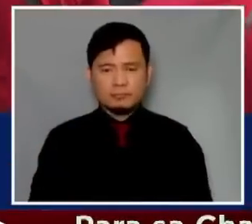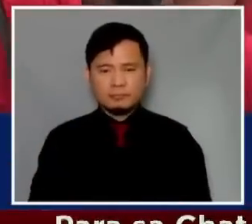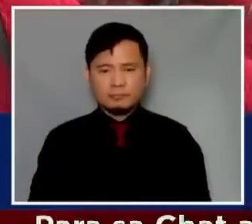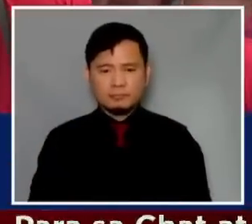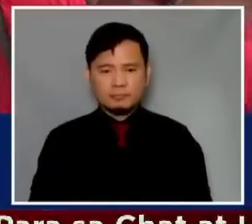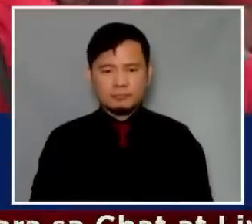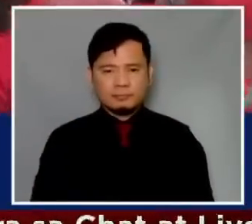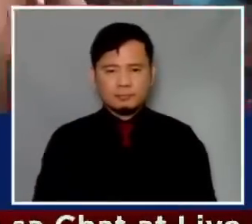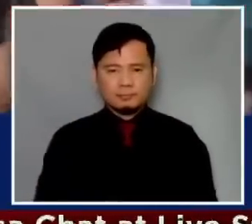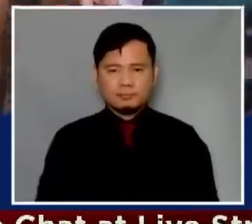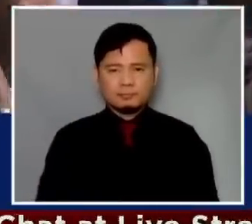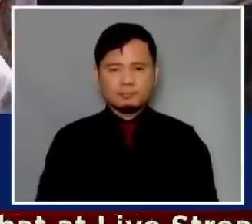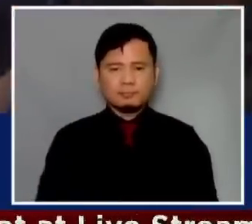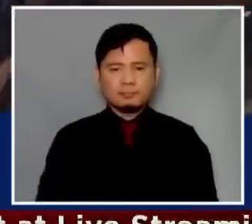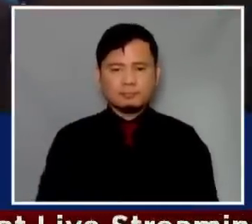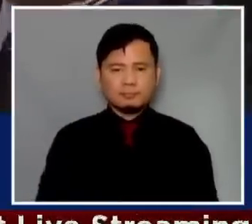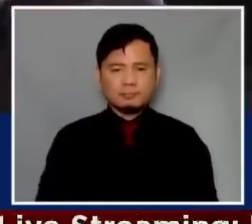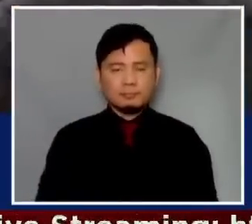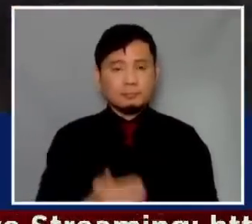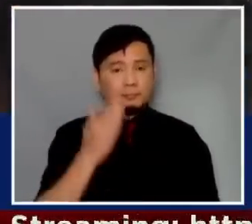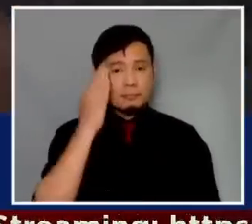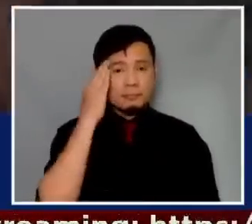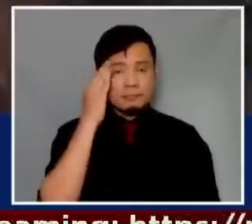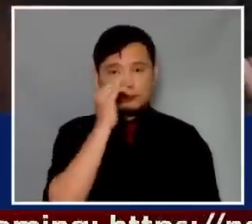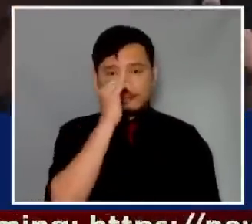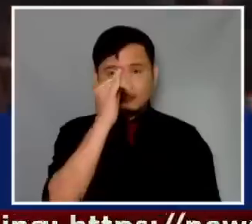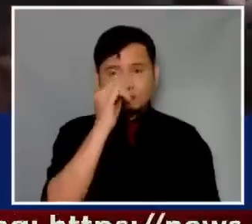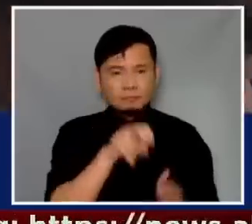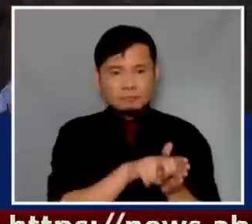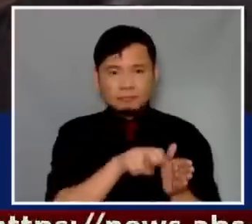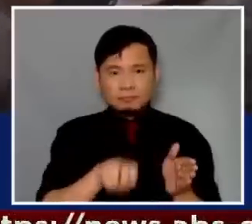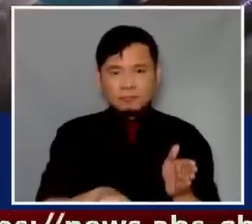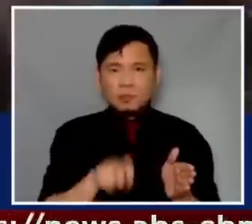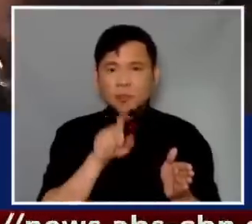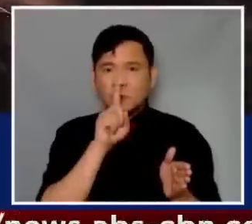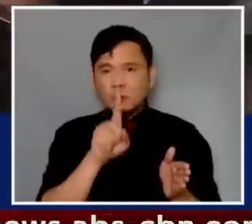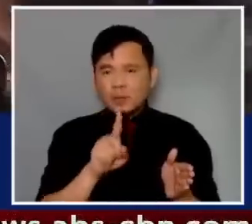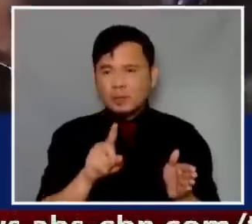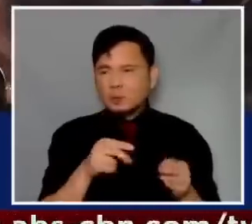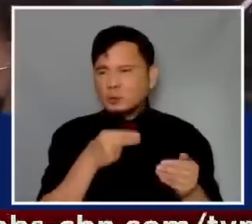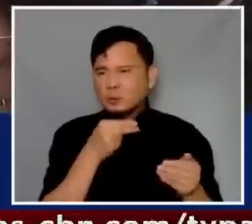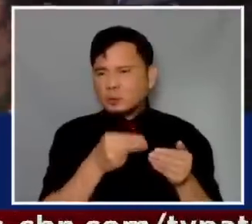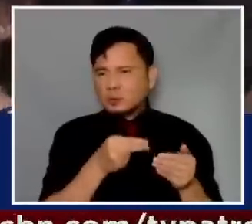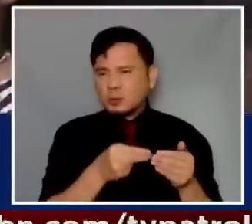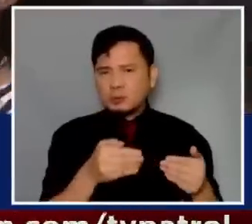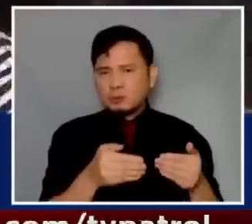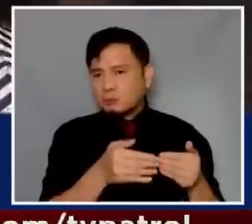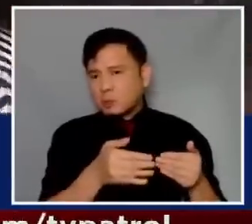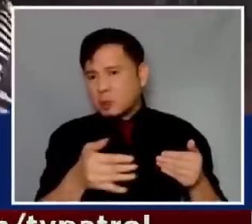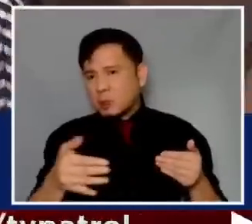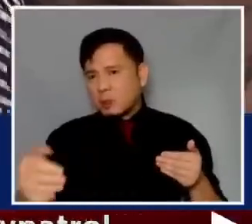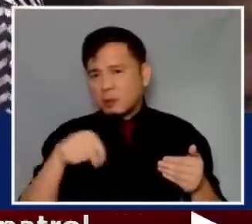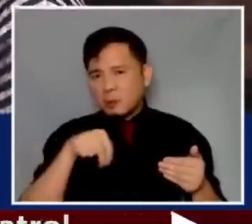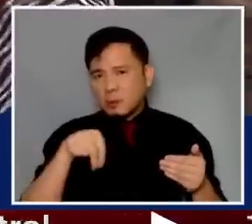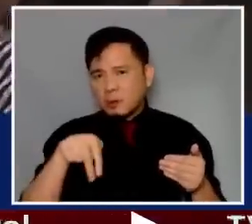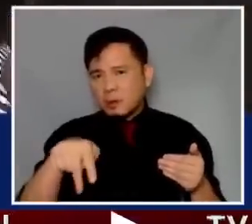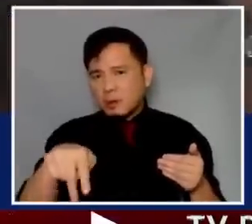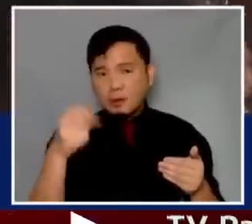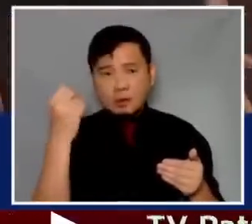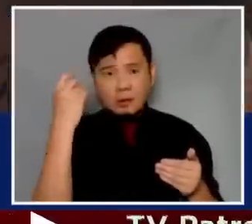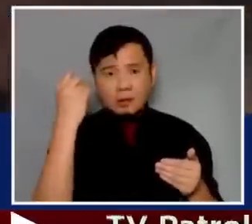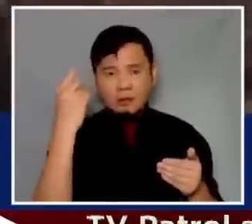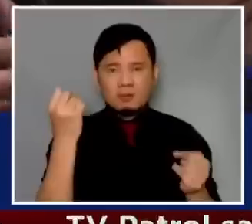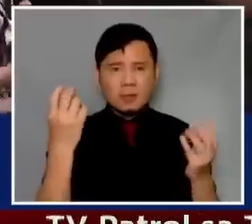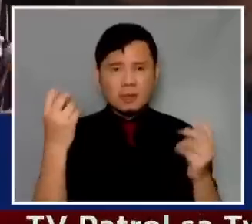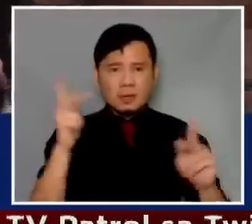Mula sa pagbaba ng sasakyan, 20 hakbang lang sana ang lalakarin pero dahil sa dami ng taong sumalubong, inabot ng halos